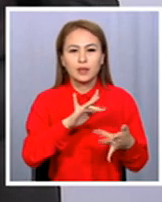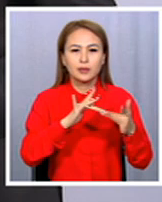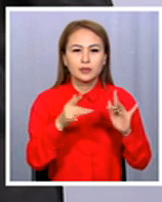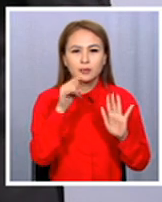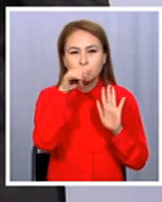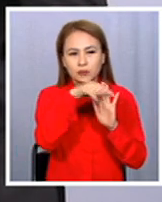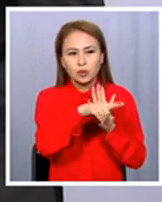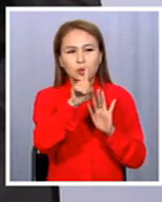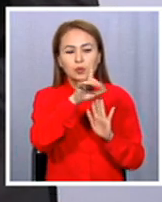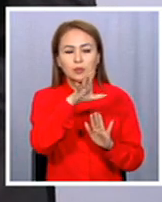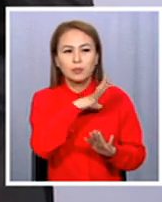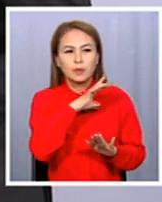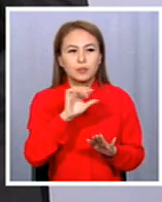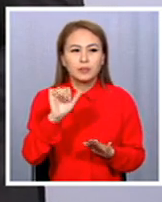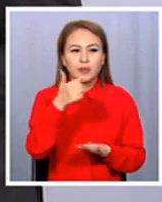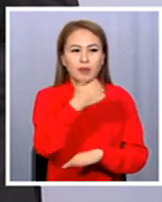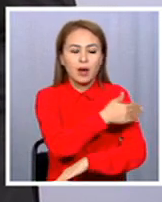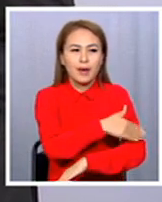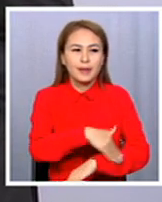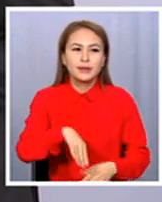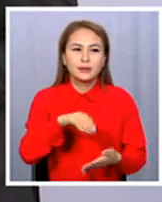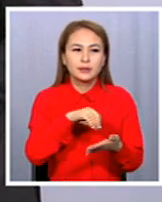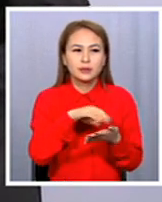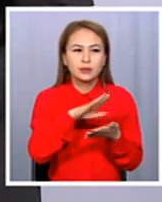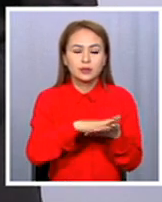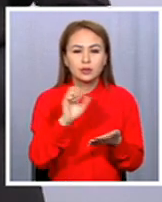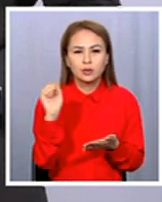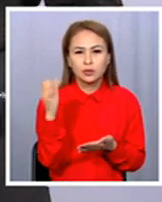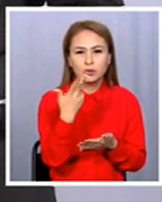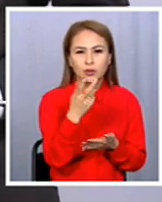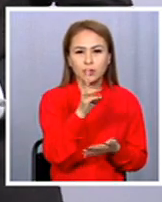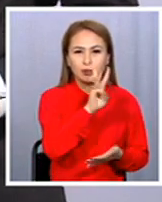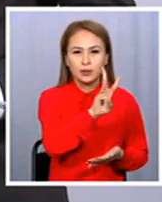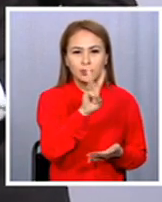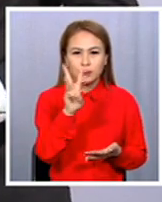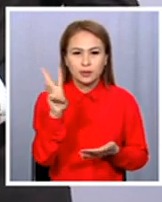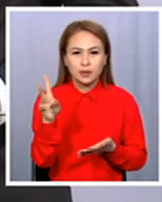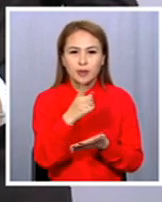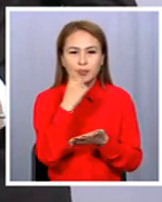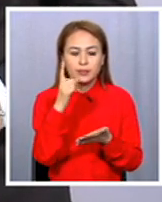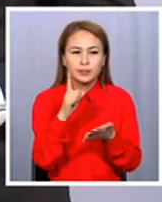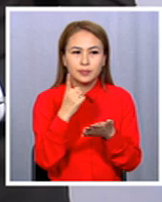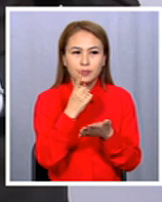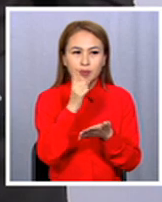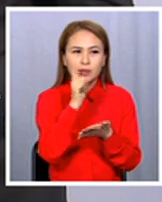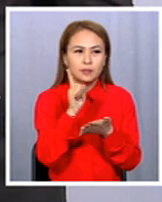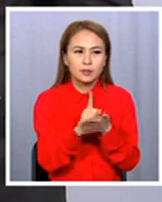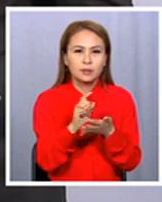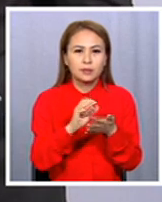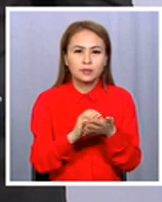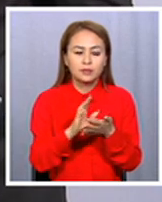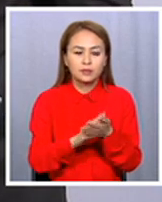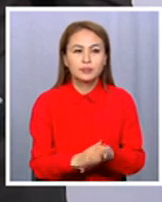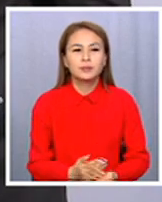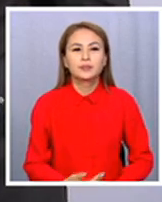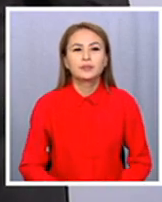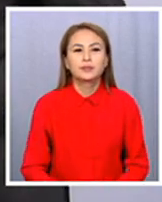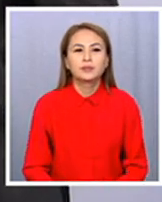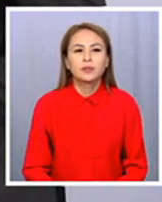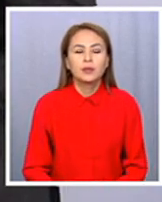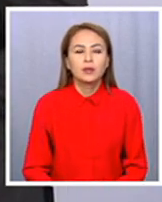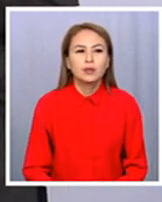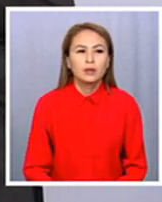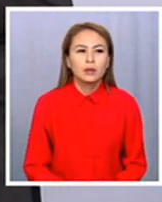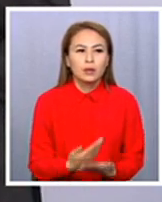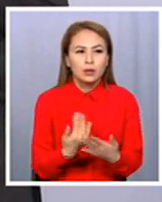ең бірінші адрес қатарға осы 3W нүкте деп адрес қатарды енгіземіз. Сол жердегі дәл